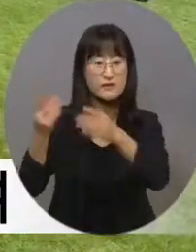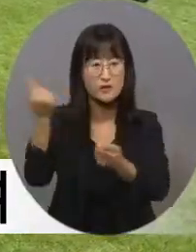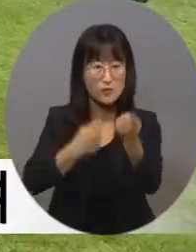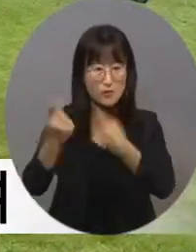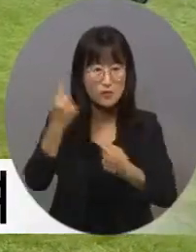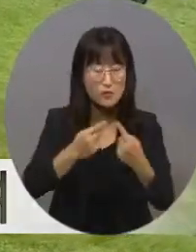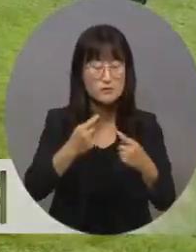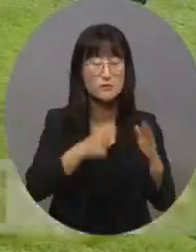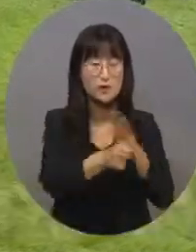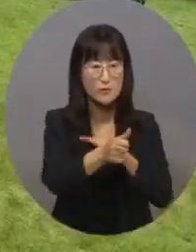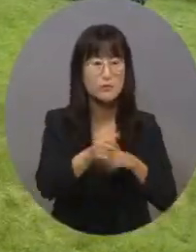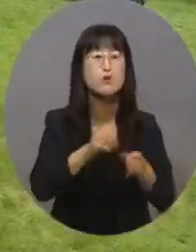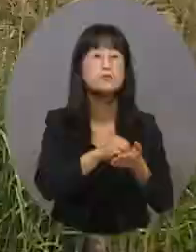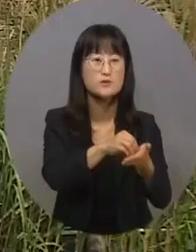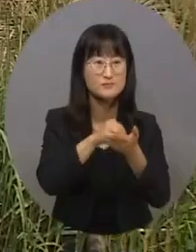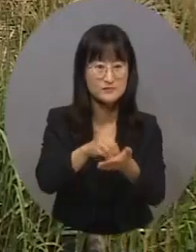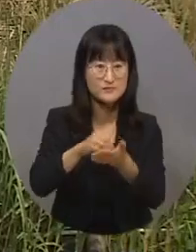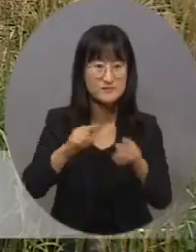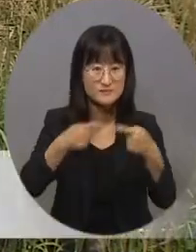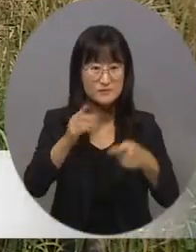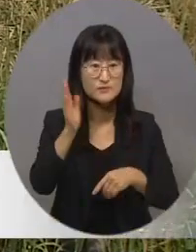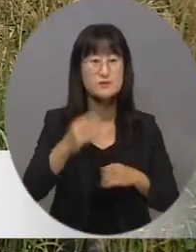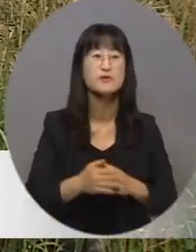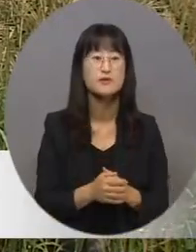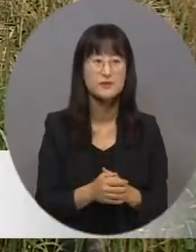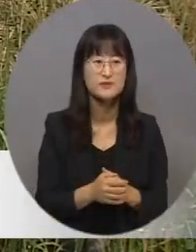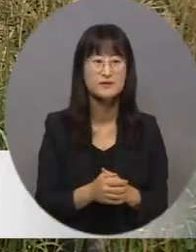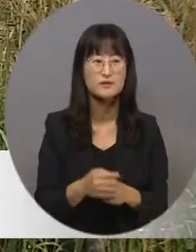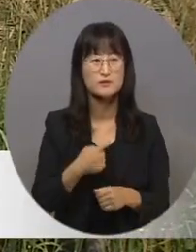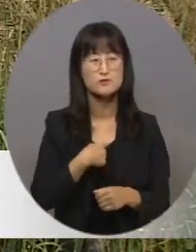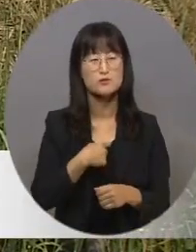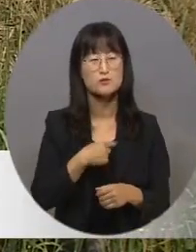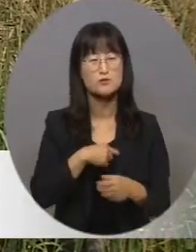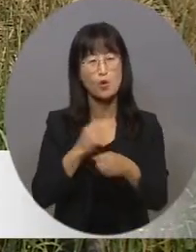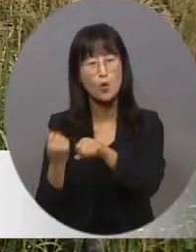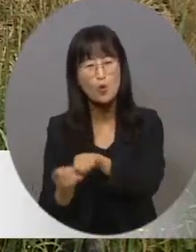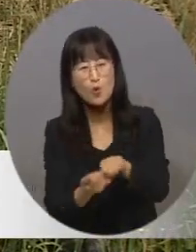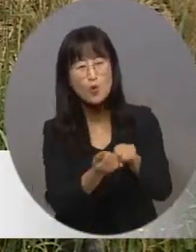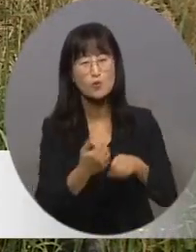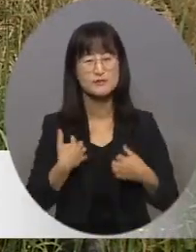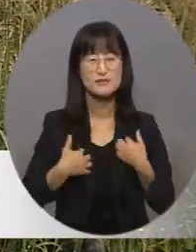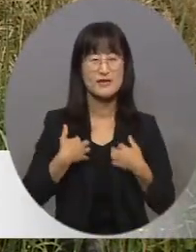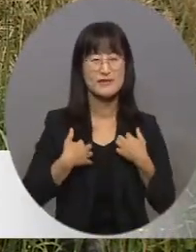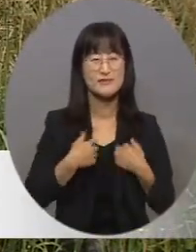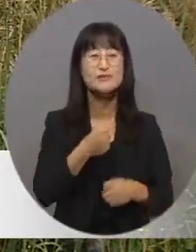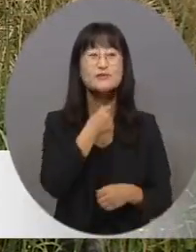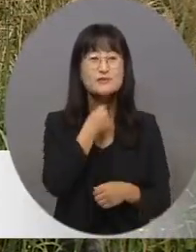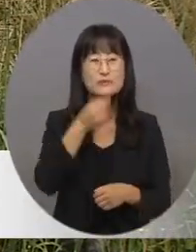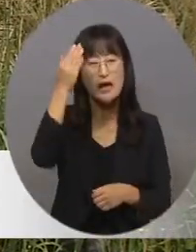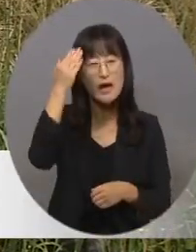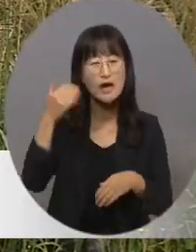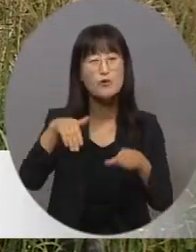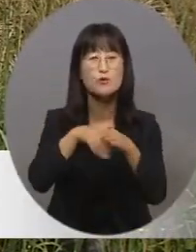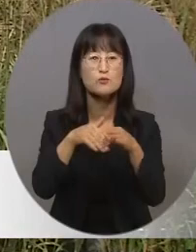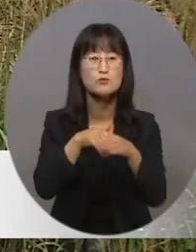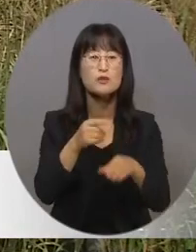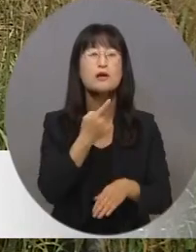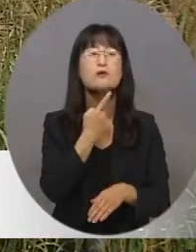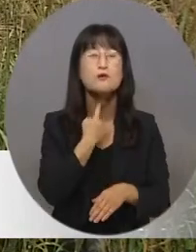국제대회의 포문을 열었습니다. What motivates me to come to Korea and play golf is that